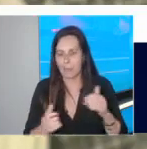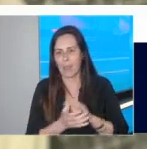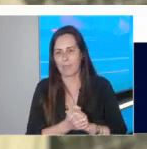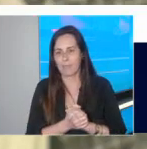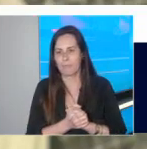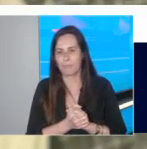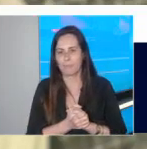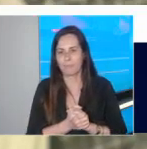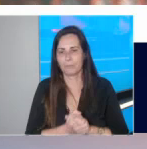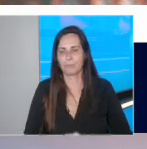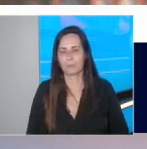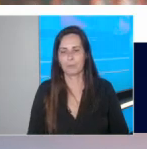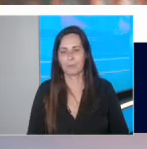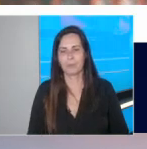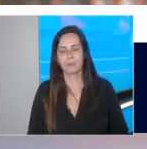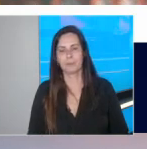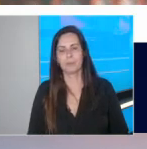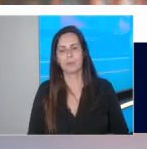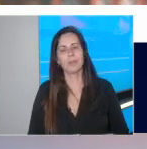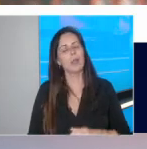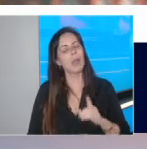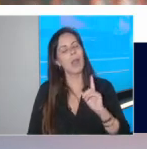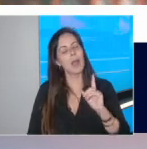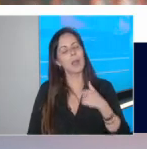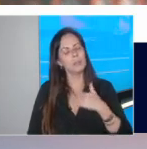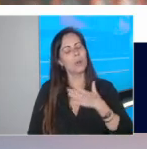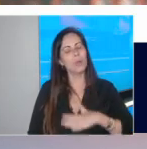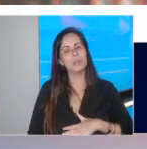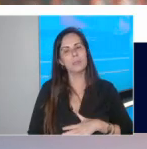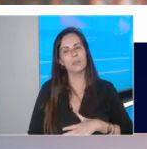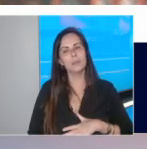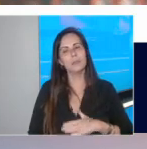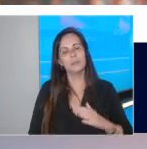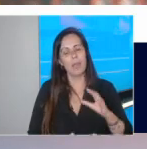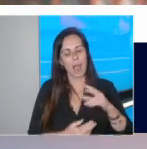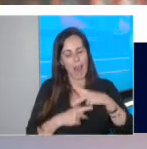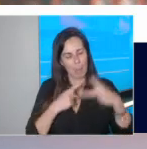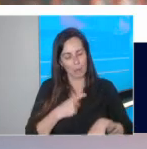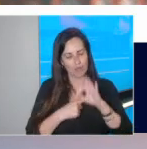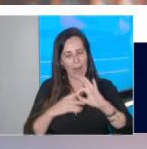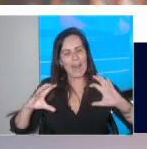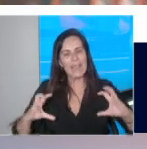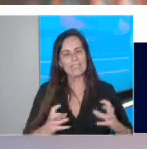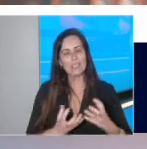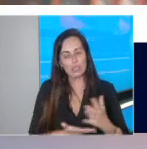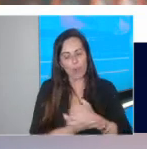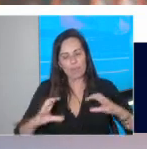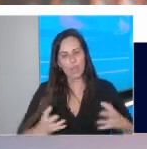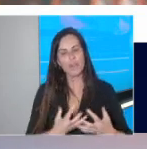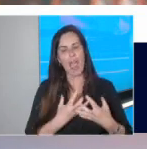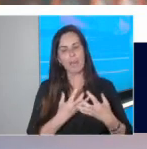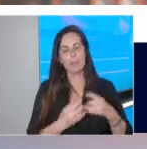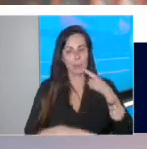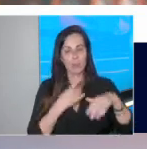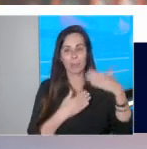מהחברים. אז בנקודה הזאת באמת אני רוצה שנדבר קצת על לאסוף את השברים, על הפרויקט של יד ושם, כי אנחנו